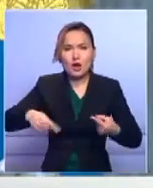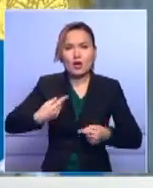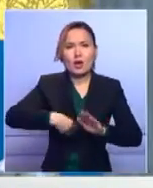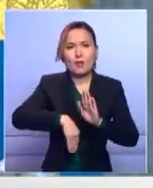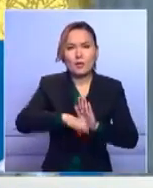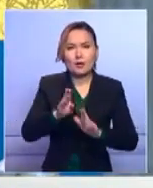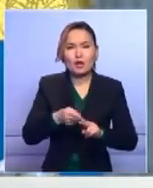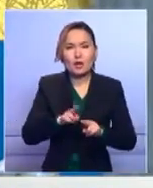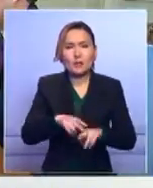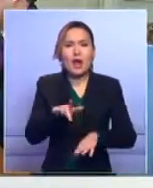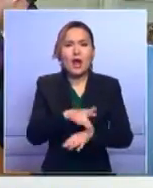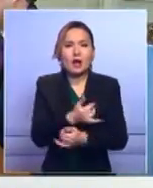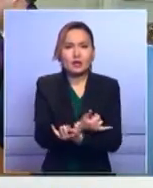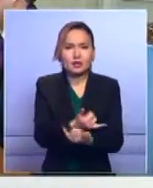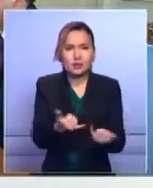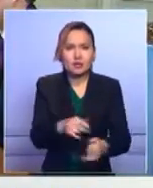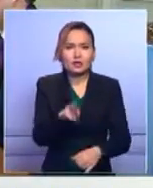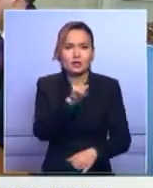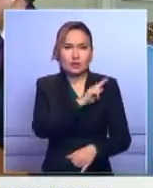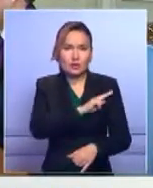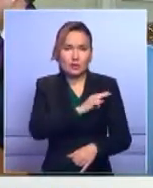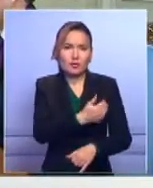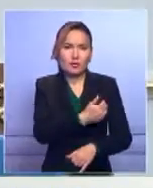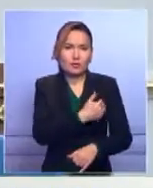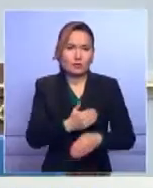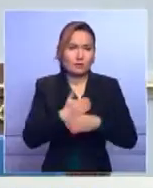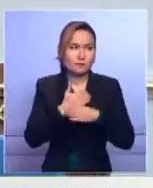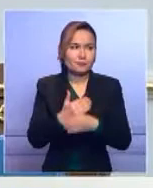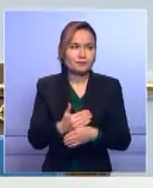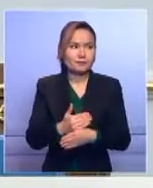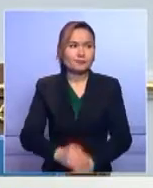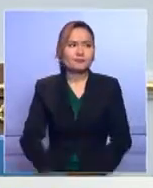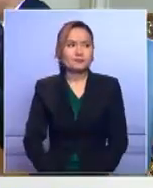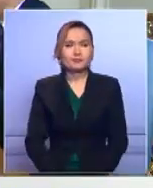мобильді қызметтер қалыптастыруға ниетті екендігін атап өтті.